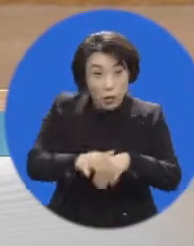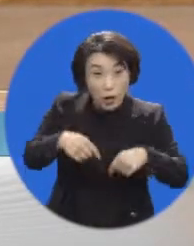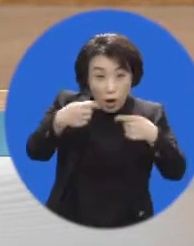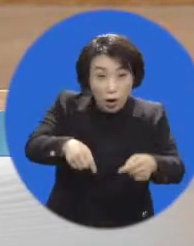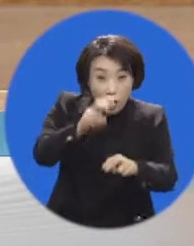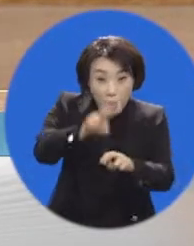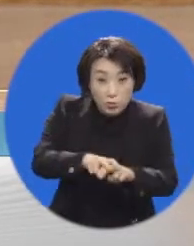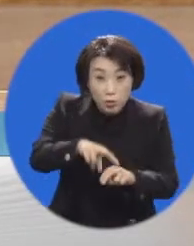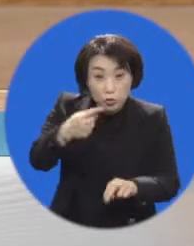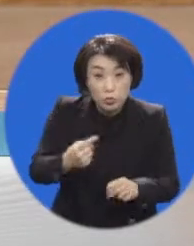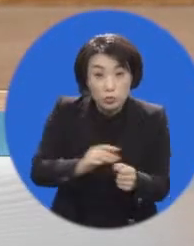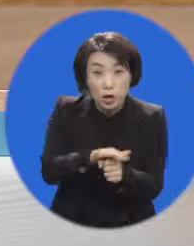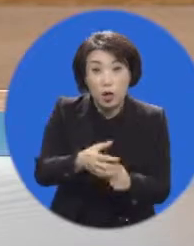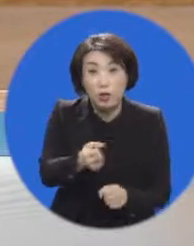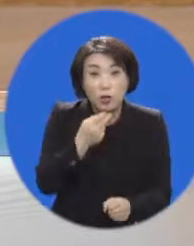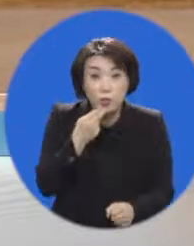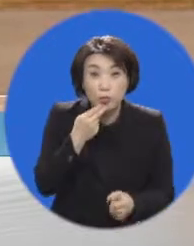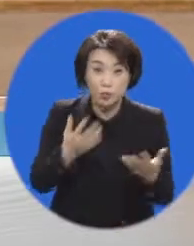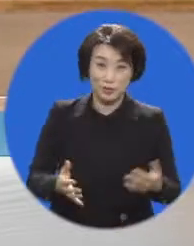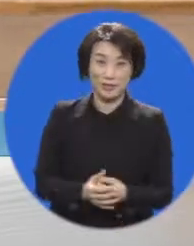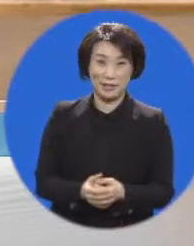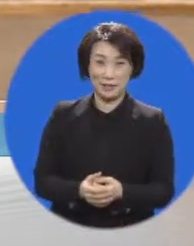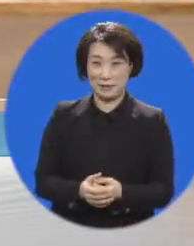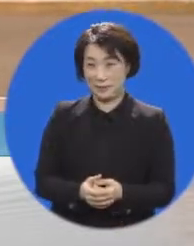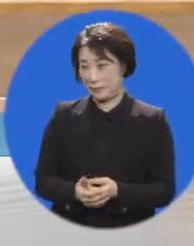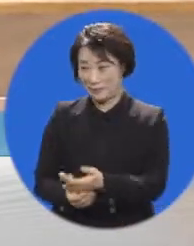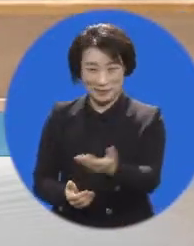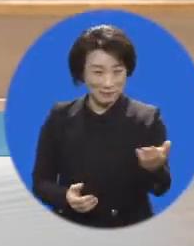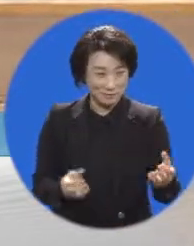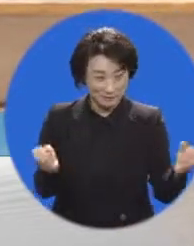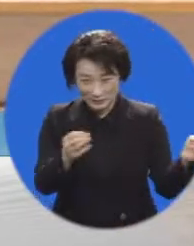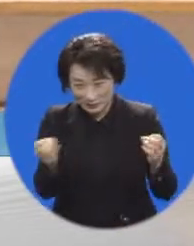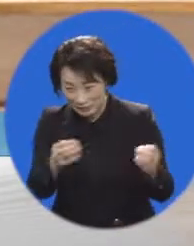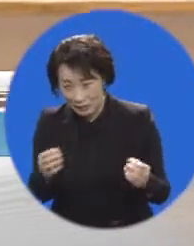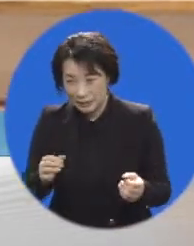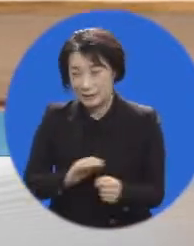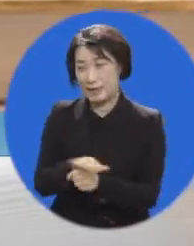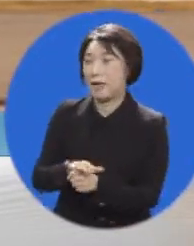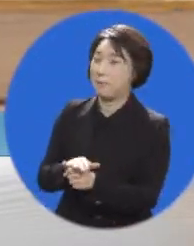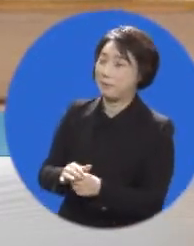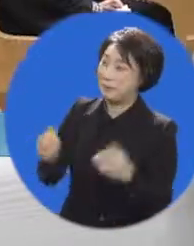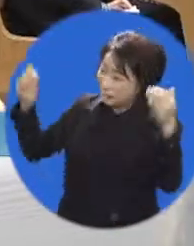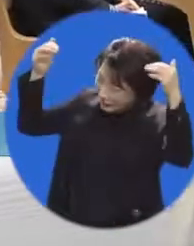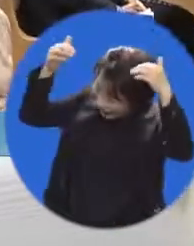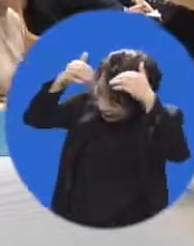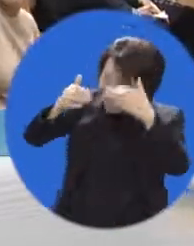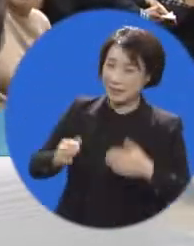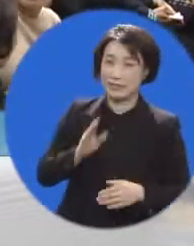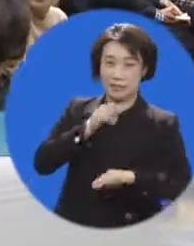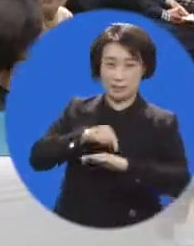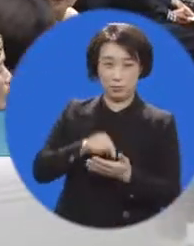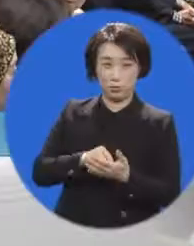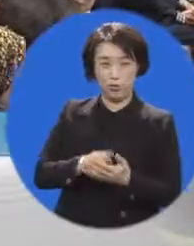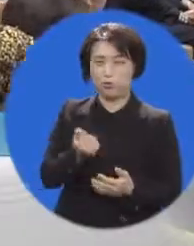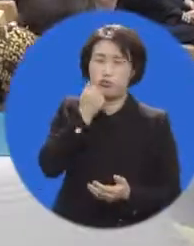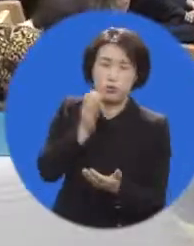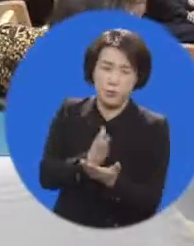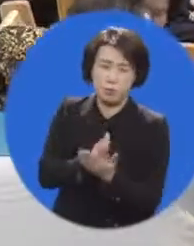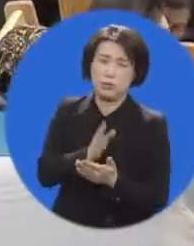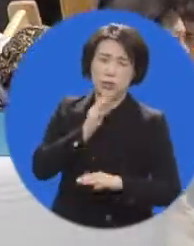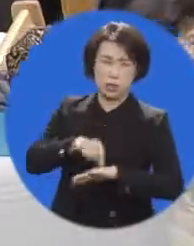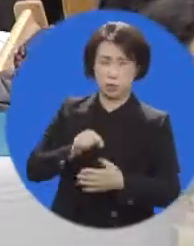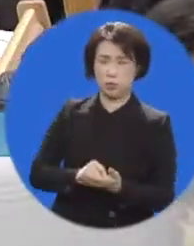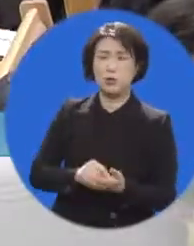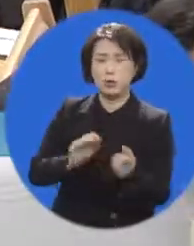없는데. 응? 한번 옆 사람에게 사랑한다고 한번 해봐. 진심으로. 시작. 웃지. 진심으로